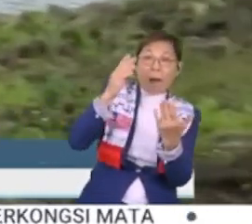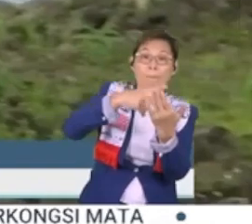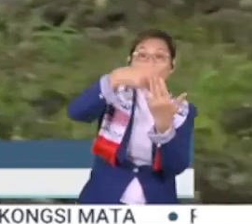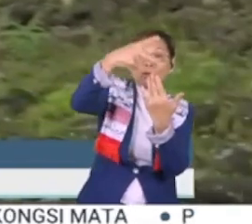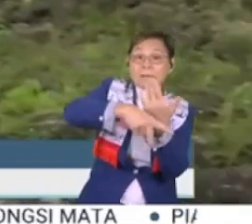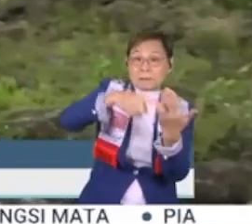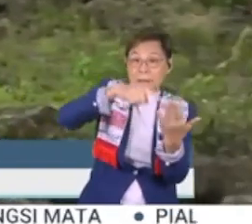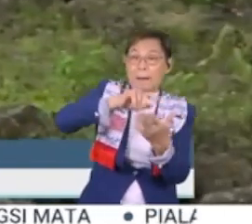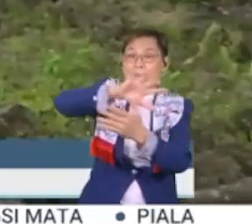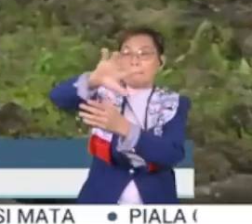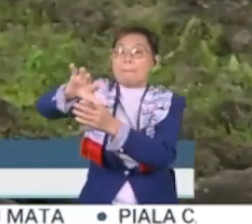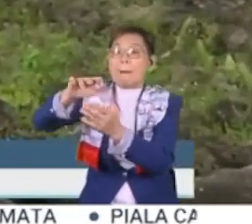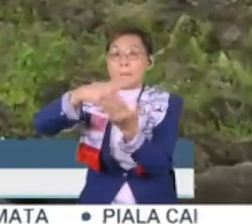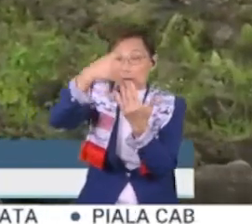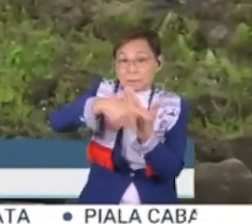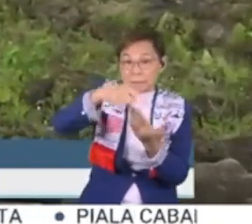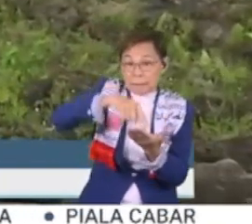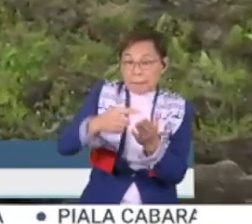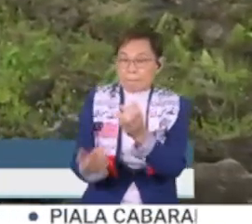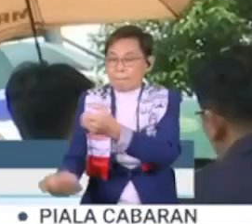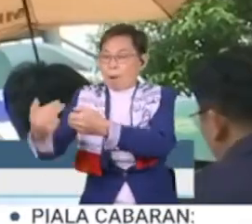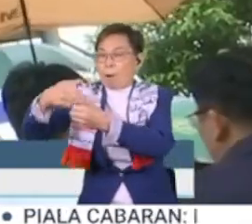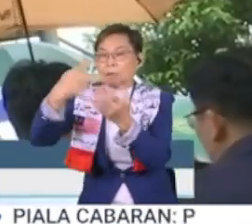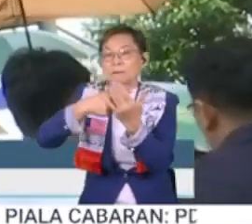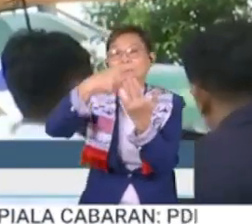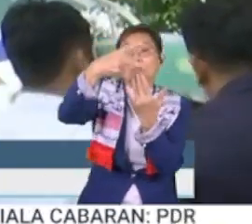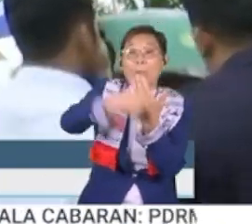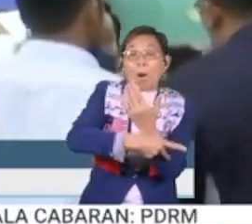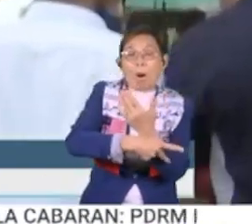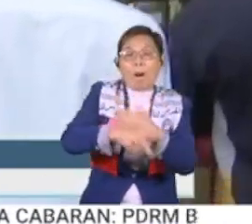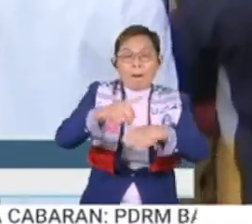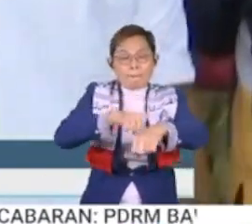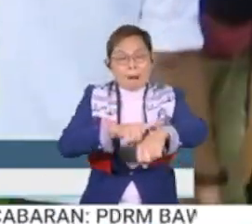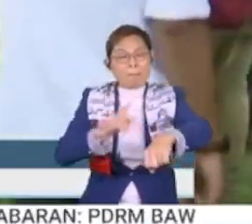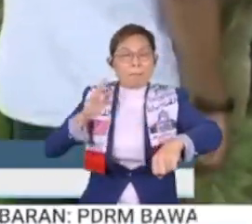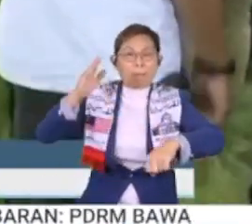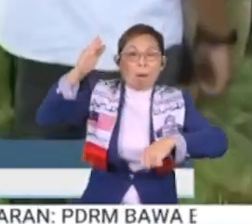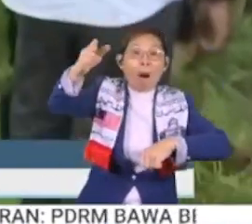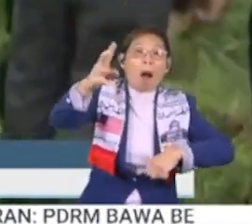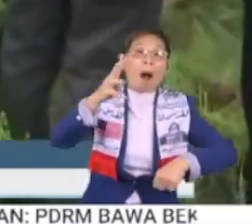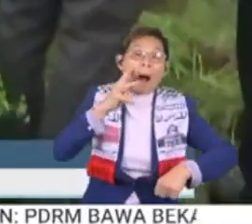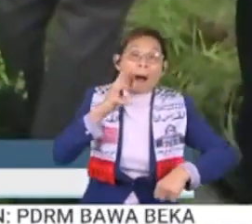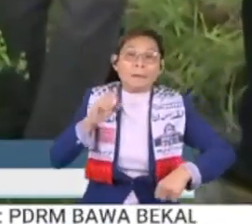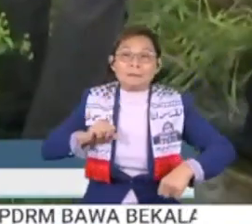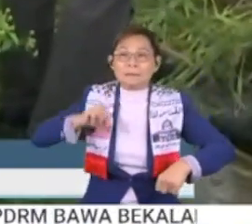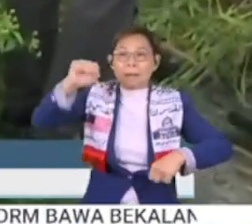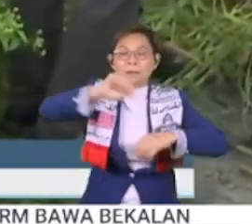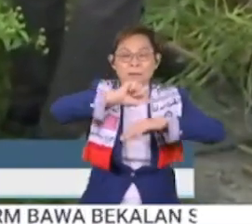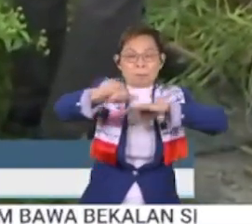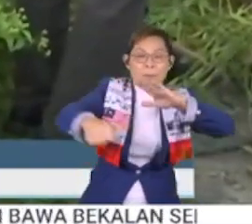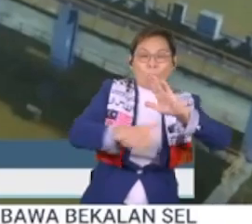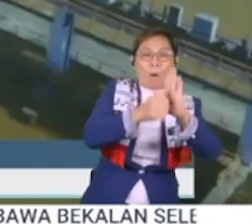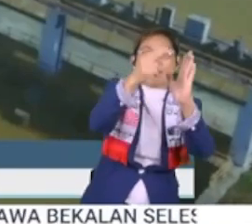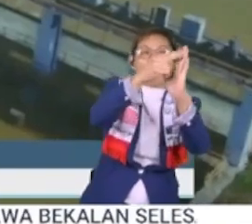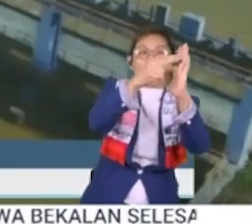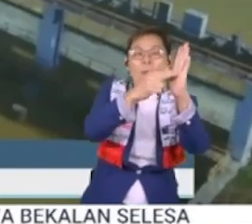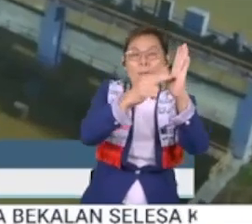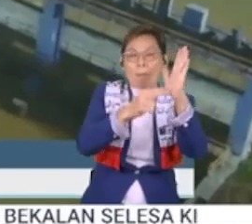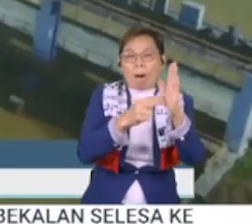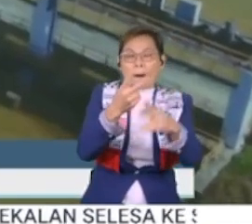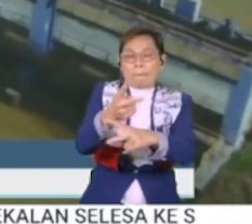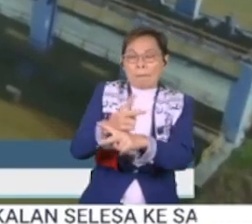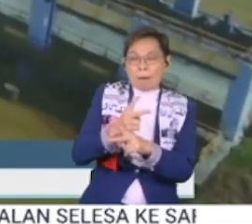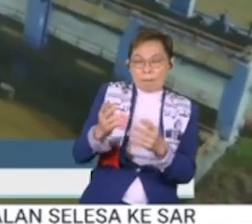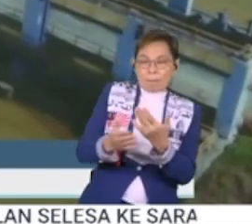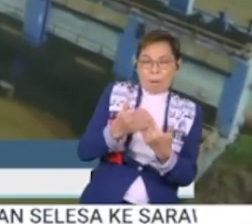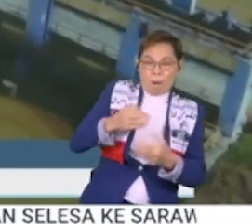masukkan dalam cadangan program jangka panjang beakalan air negeri Sabah di bawah peruntukan pinjaman muda